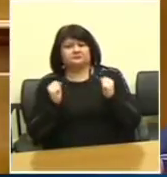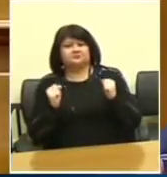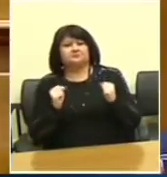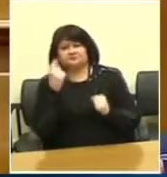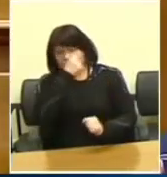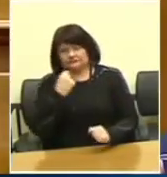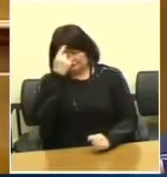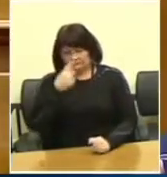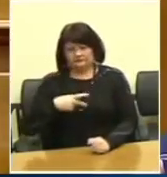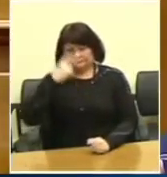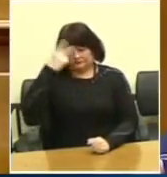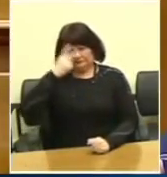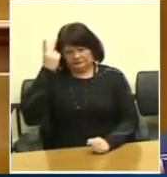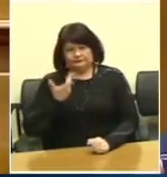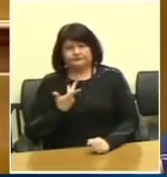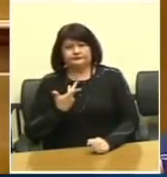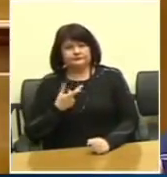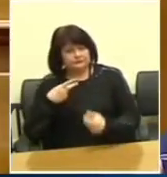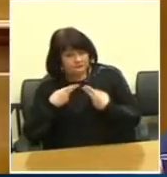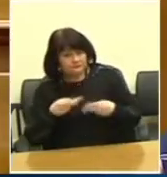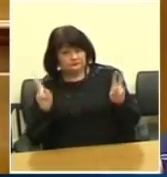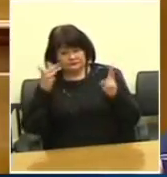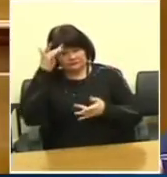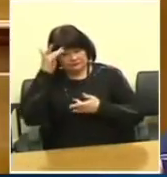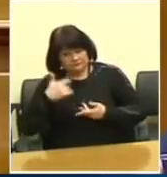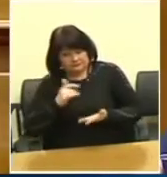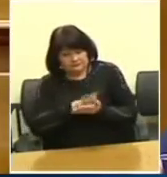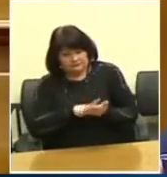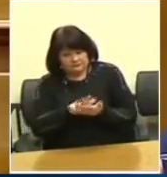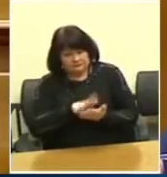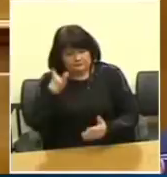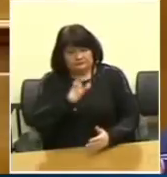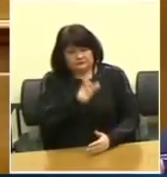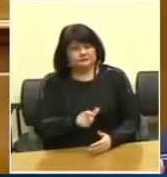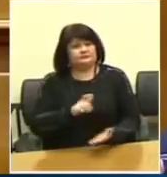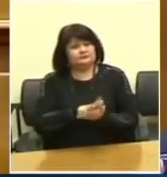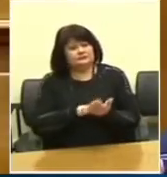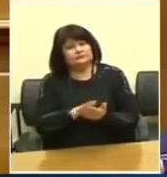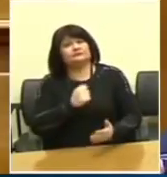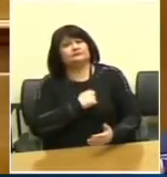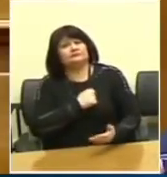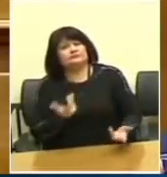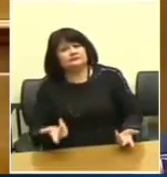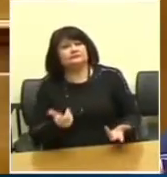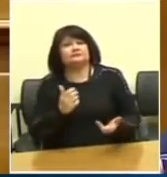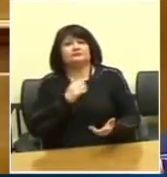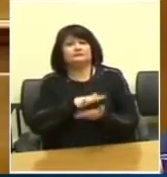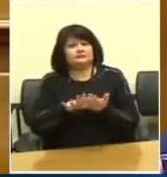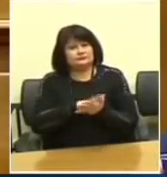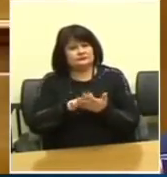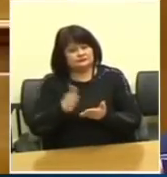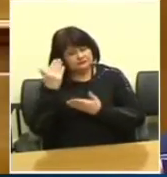δικαιωμάτων, της σχετικής με την ελευθερία της θρησκευτικής συνείδησης, της θρησκευτικής πίστης και της θρησκευτικής